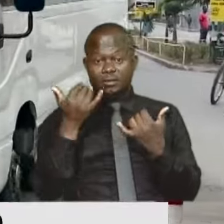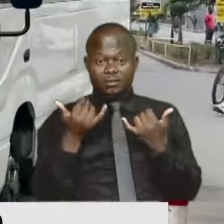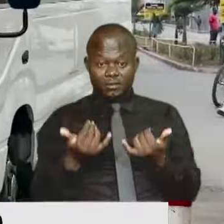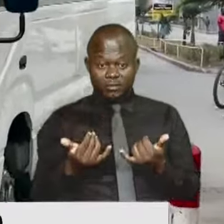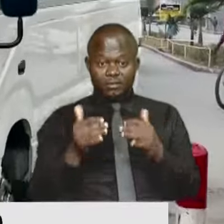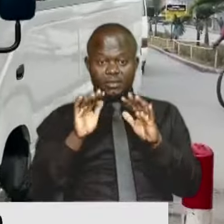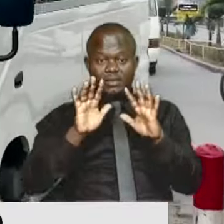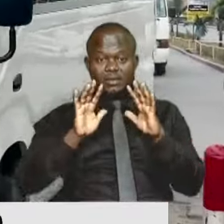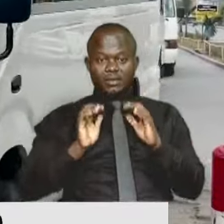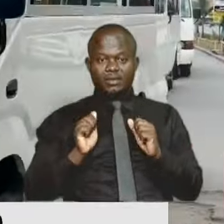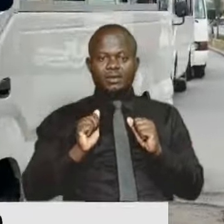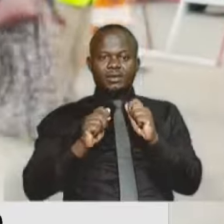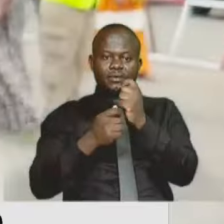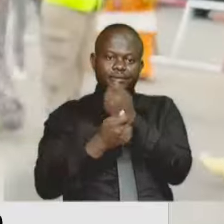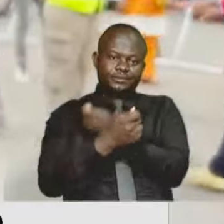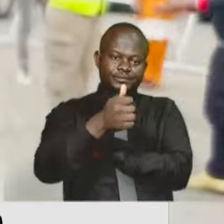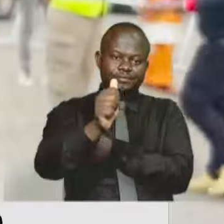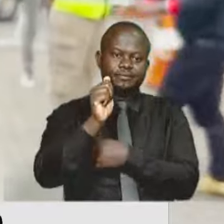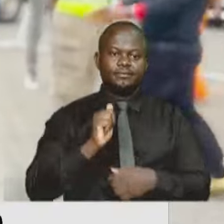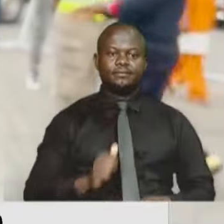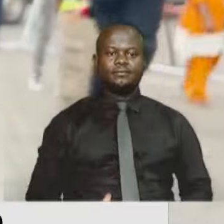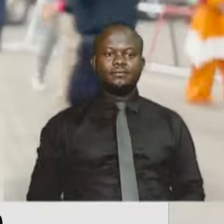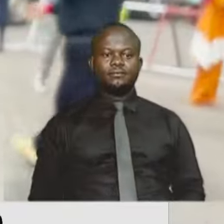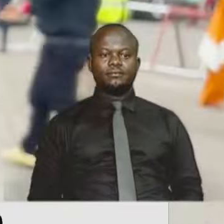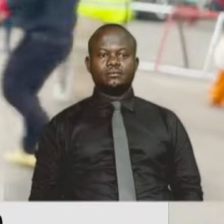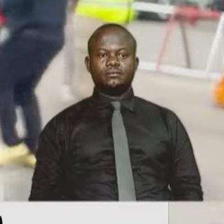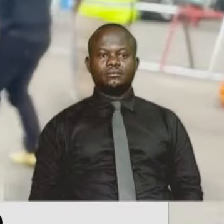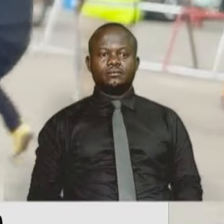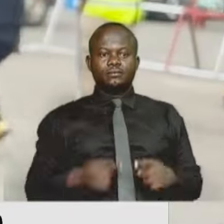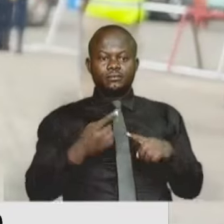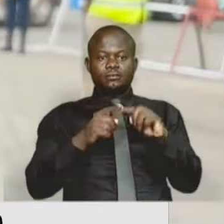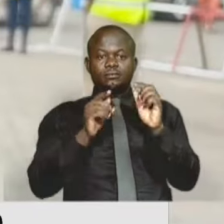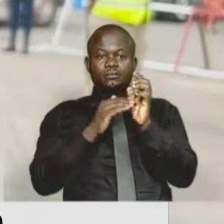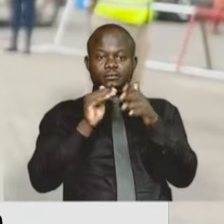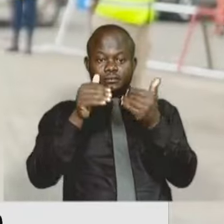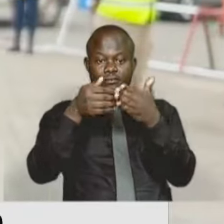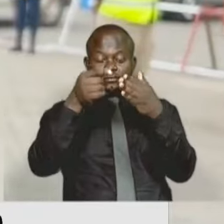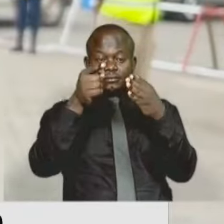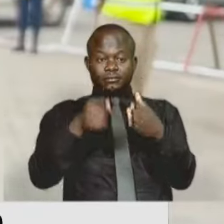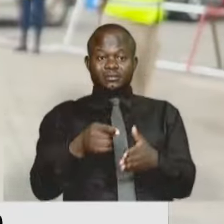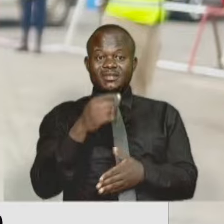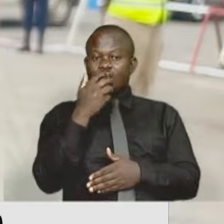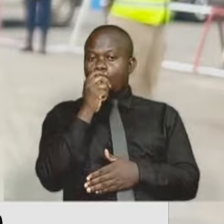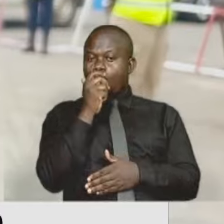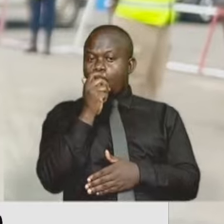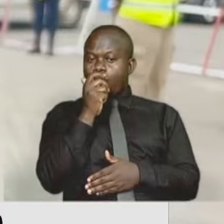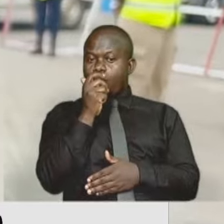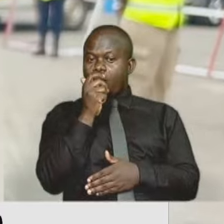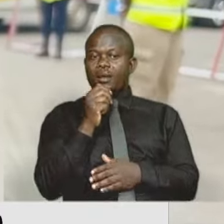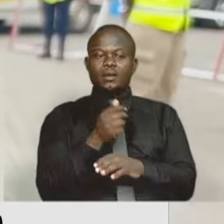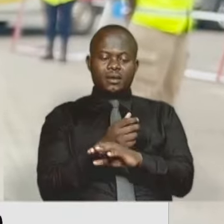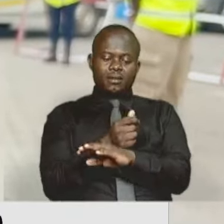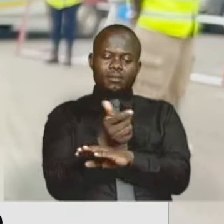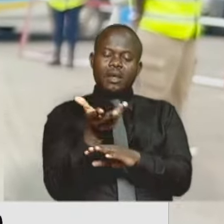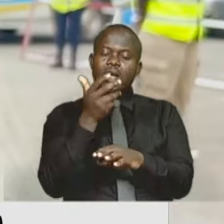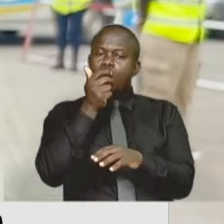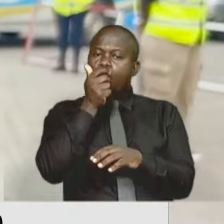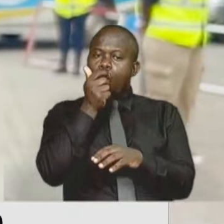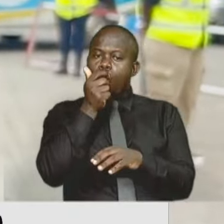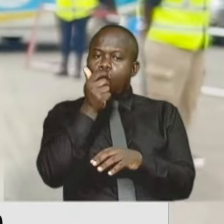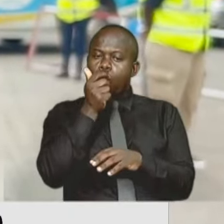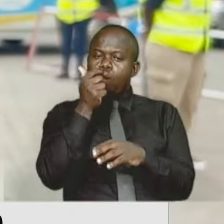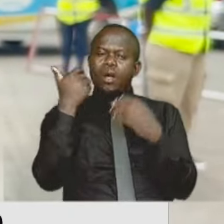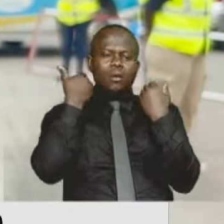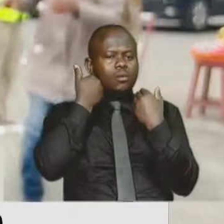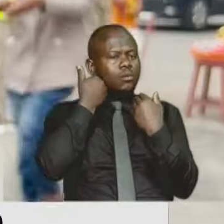kukirinda bazigize izabo. Bari kuvuga ngo kiri kuzana umuriro mwinshi cyane ngo nuko ngo umuntu ngo agahinda